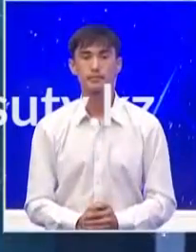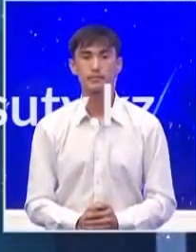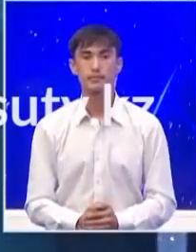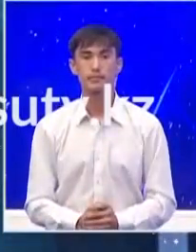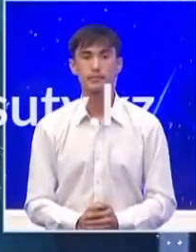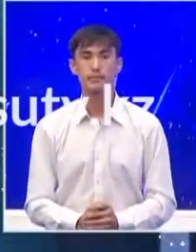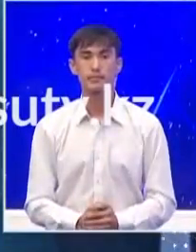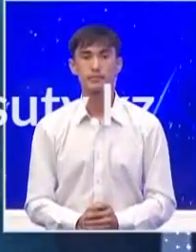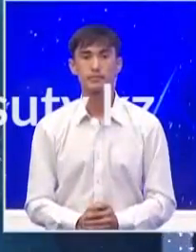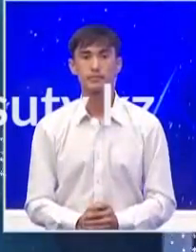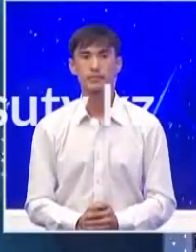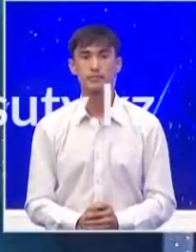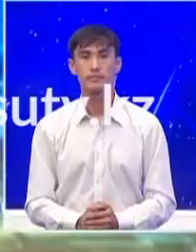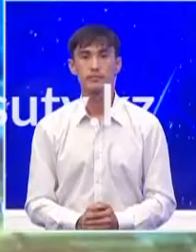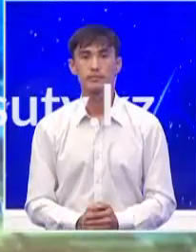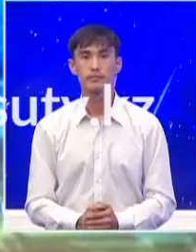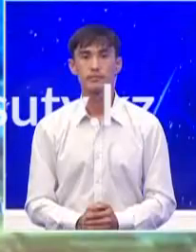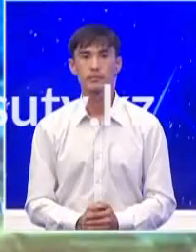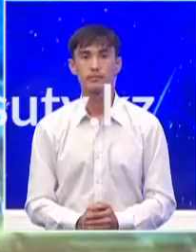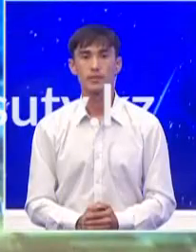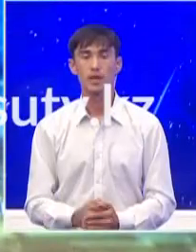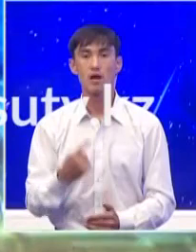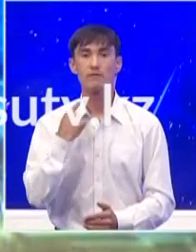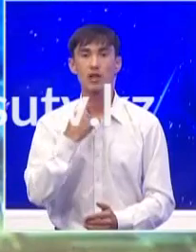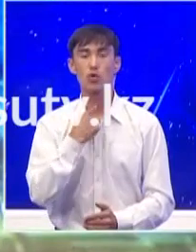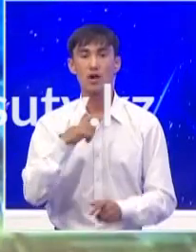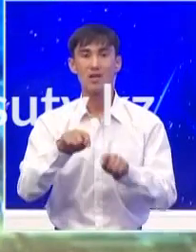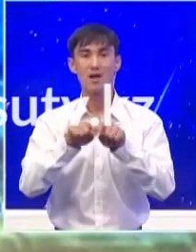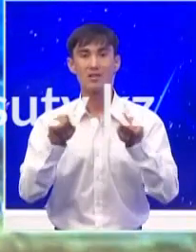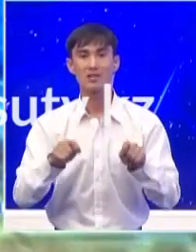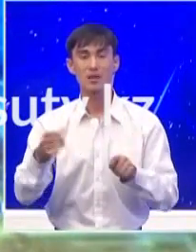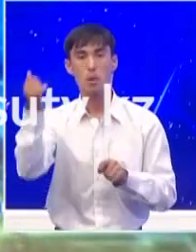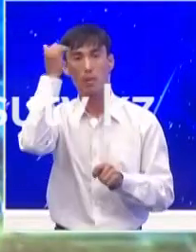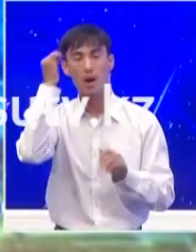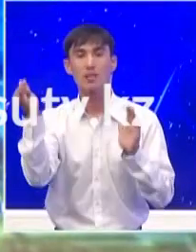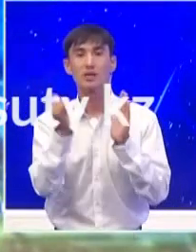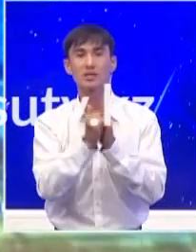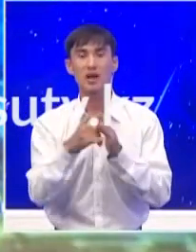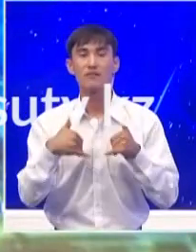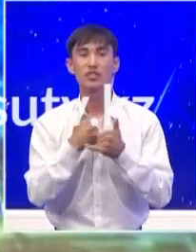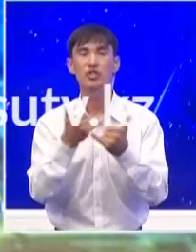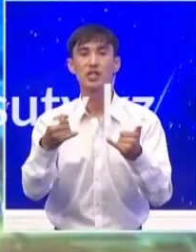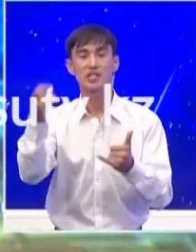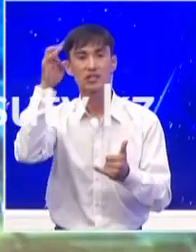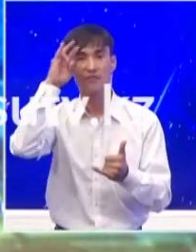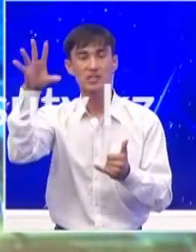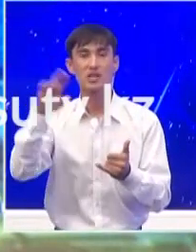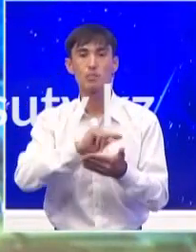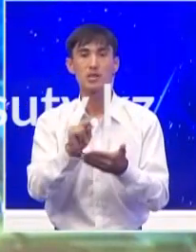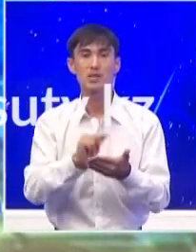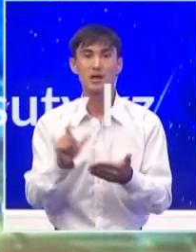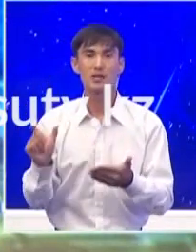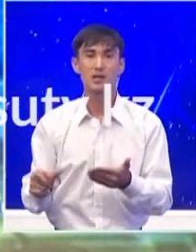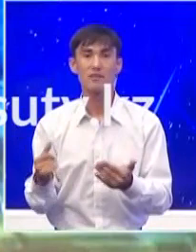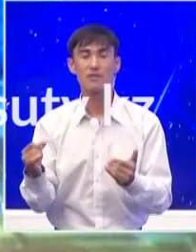жетысу кто-то кургане открыта мемориальная доска в честь известного писателя теперь